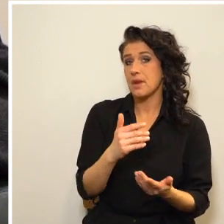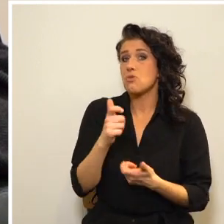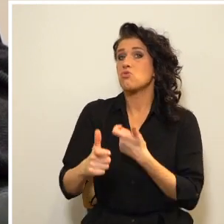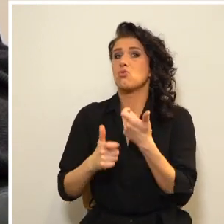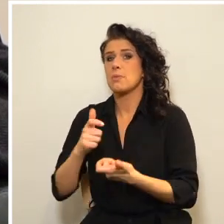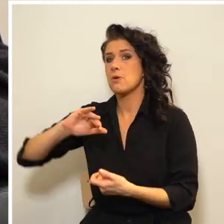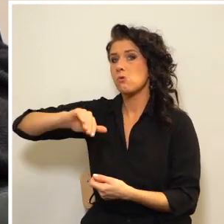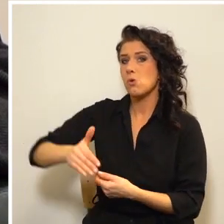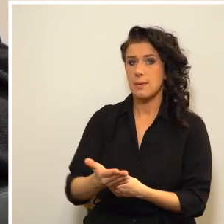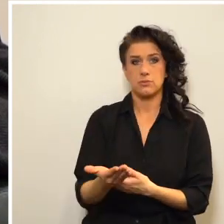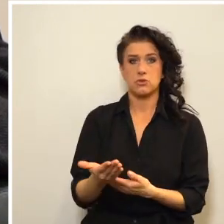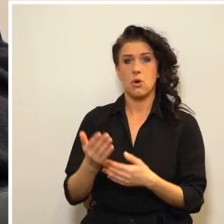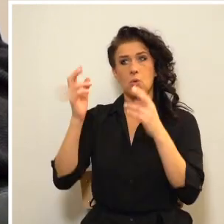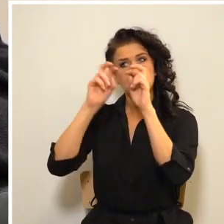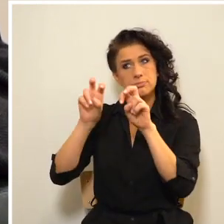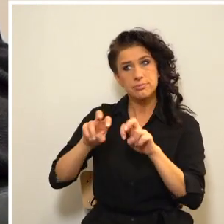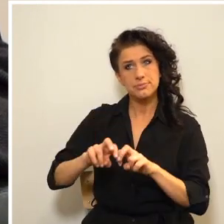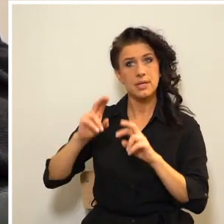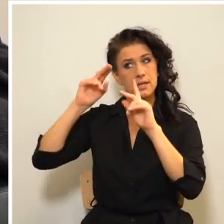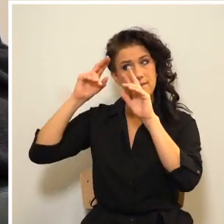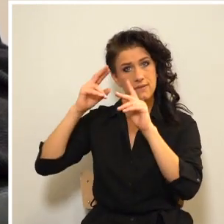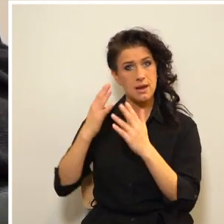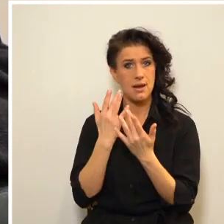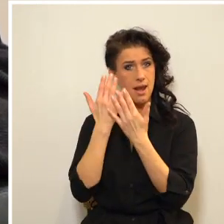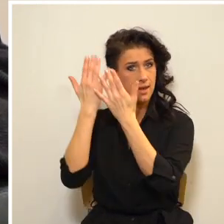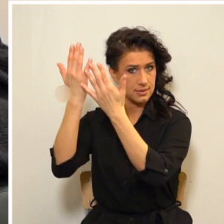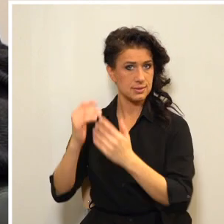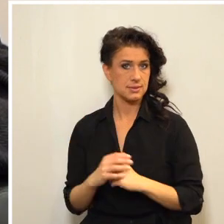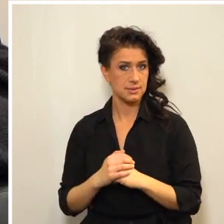głębszą refleksję taką